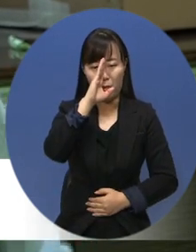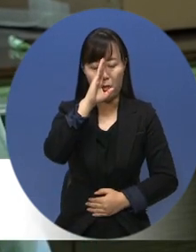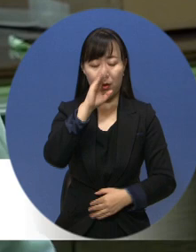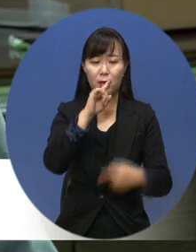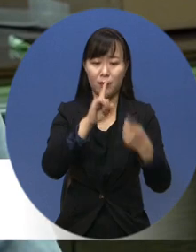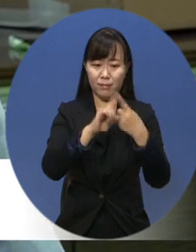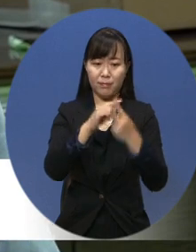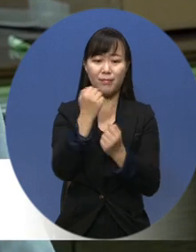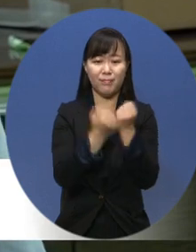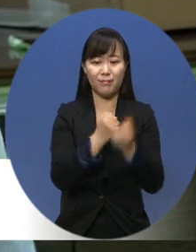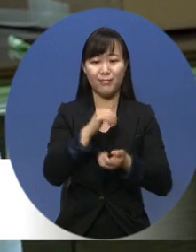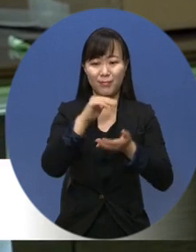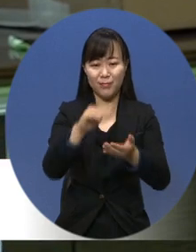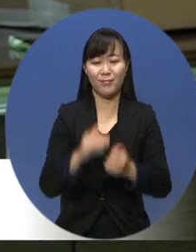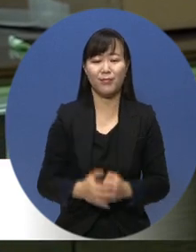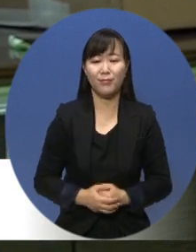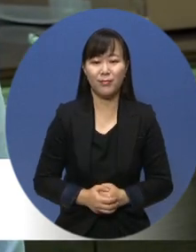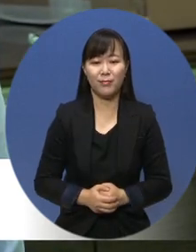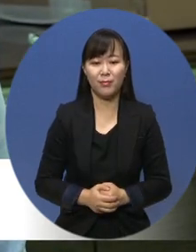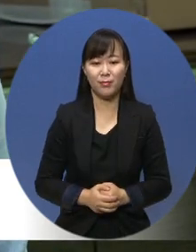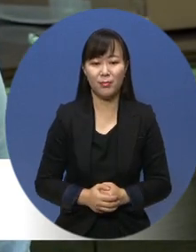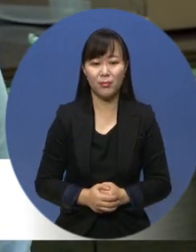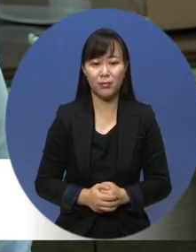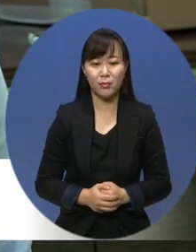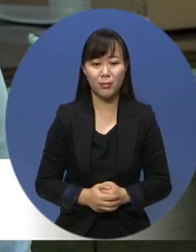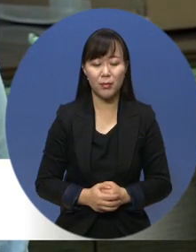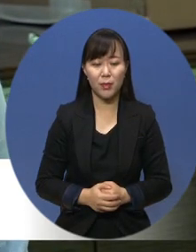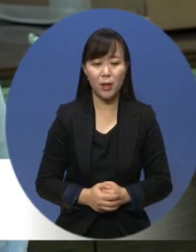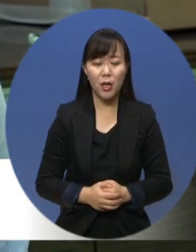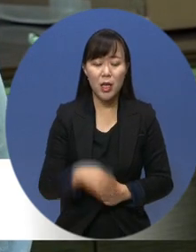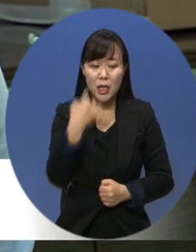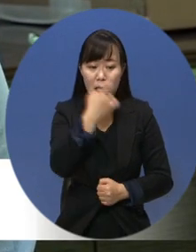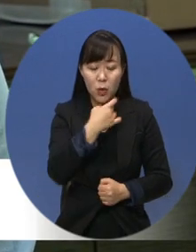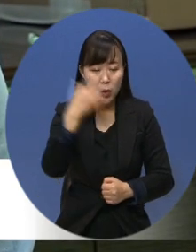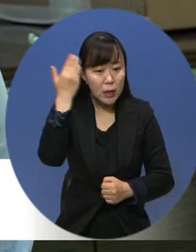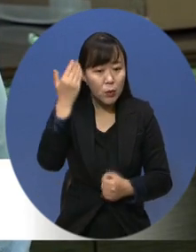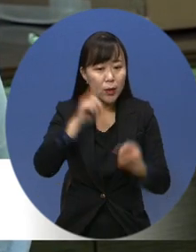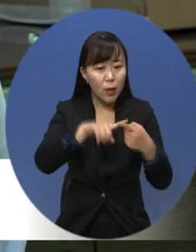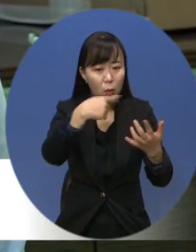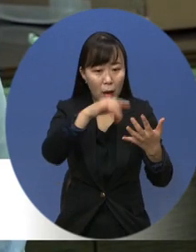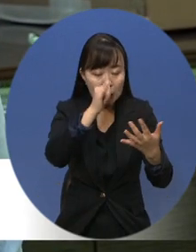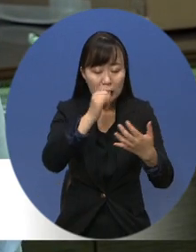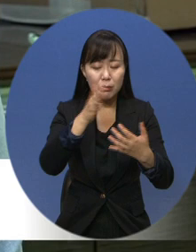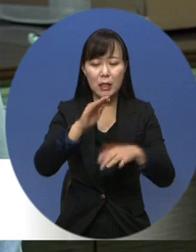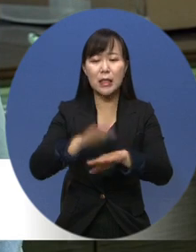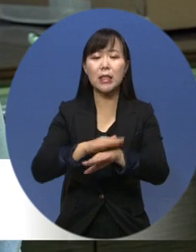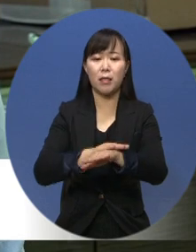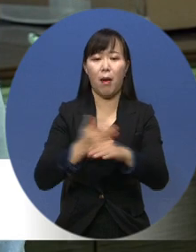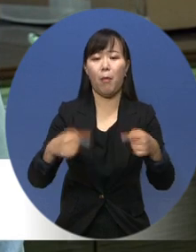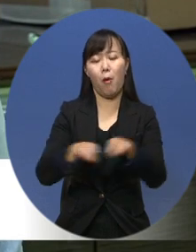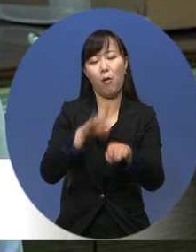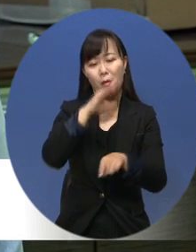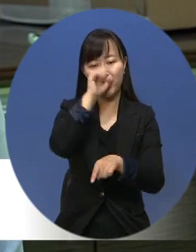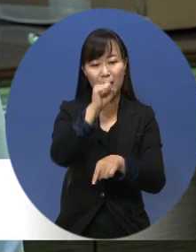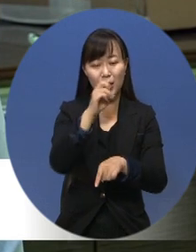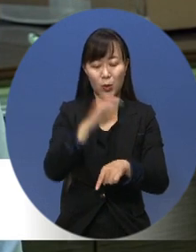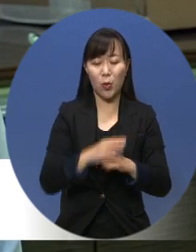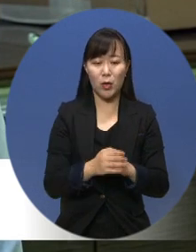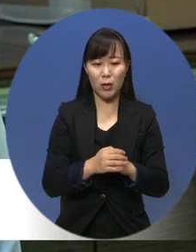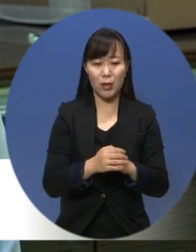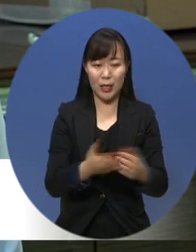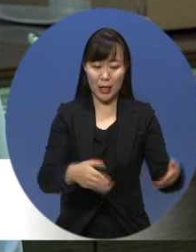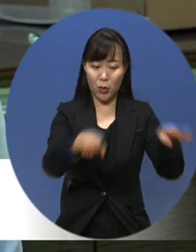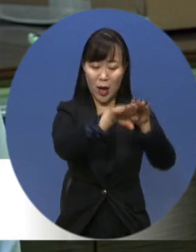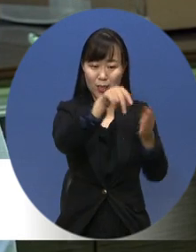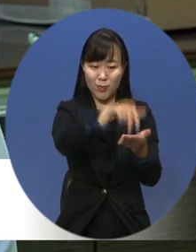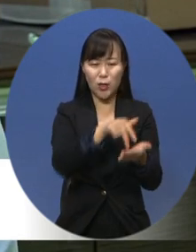병들을 또 설명 좀 해 주거든요 이런 교육도 있겠지만 가지 실수를 하니까 좋아하더라구요 기관에서도 더